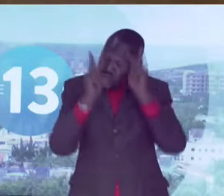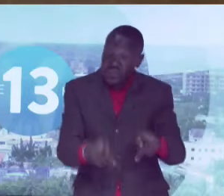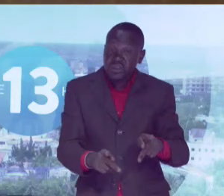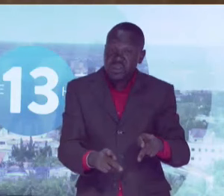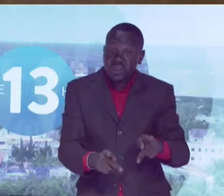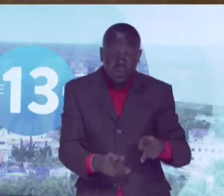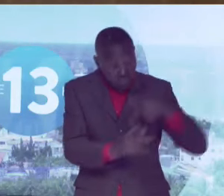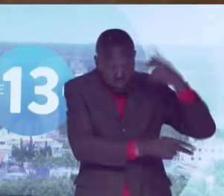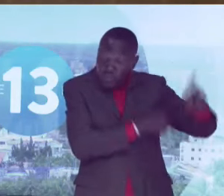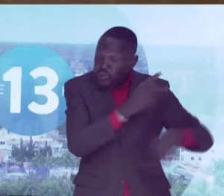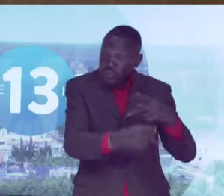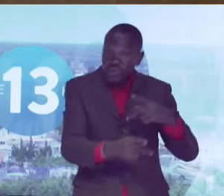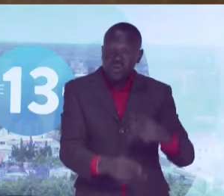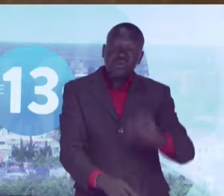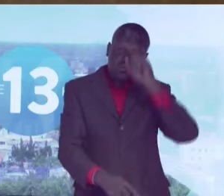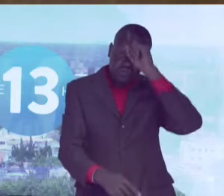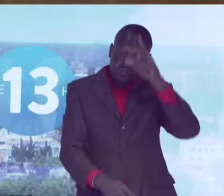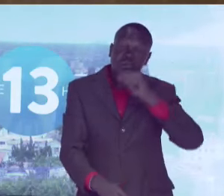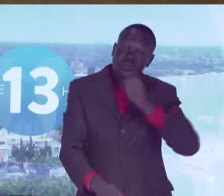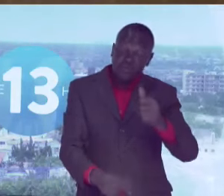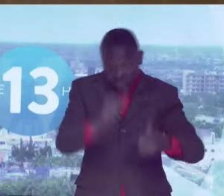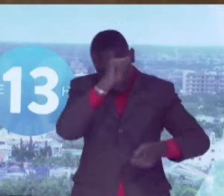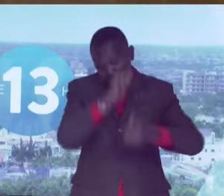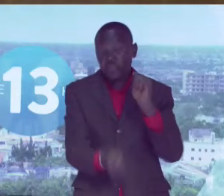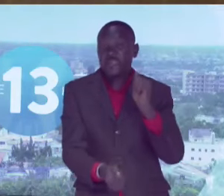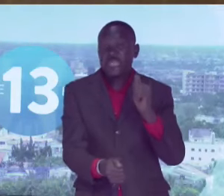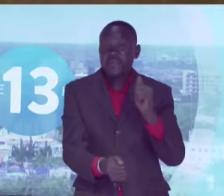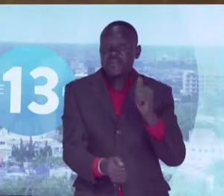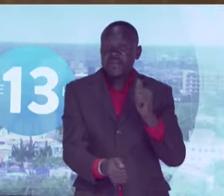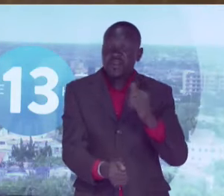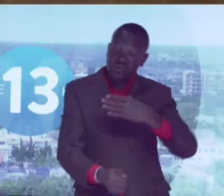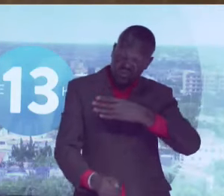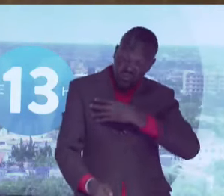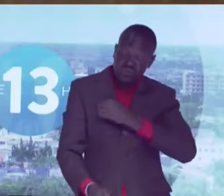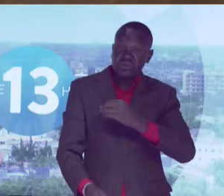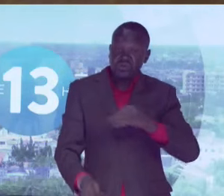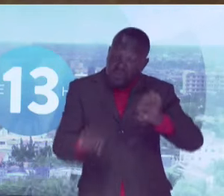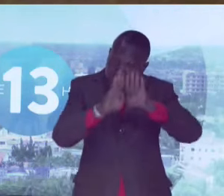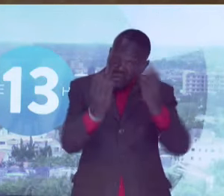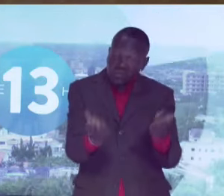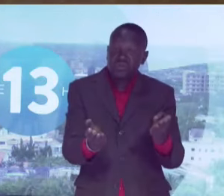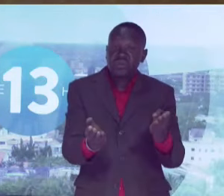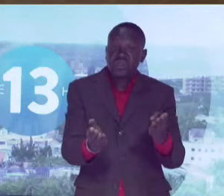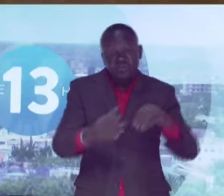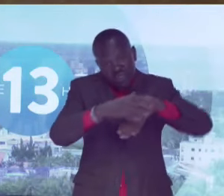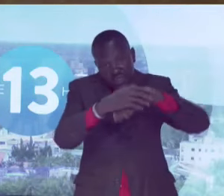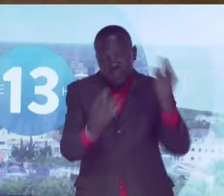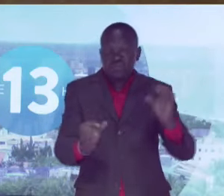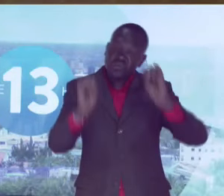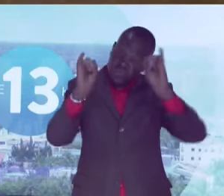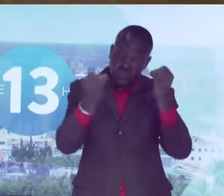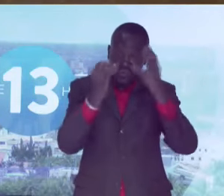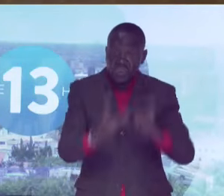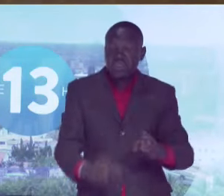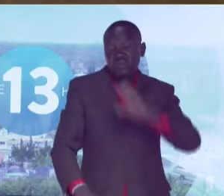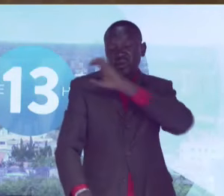là, ils ne comprennent pas forcément ce qui se passe. Donc nous souhaitons, par exemple, faire des ouvertures. Par cette sortie médiatique, le